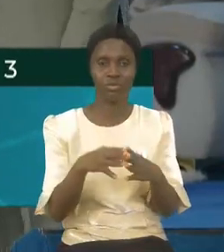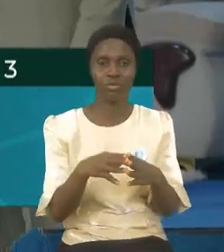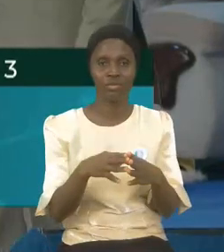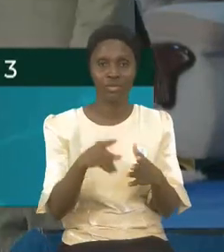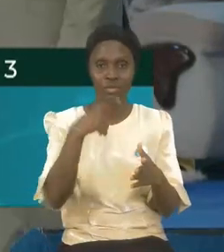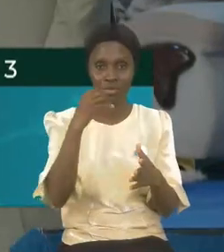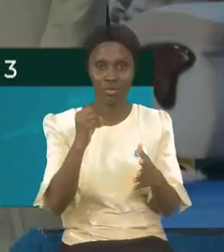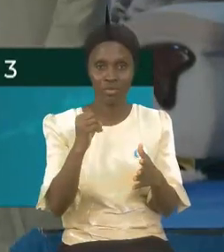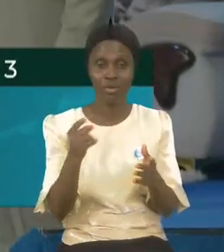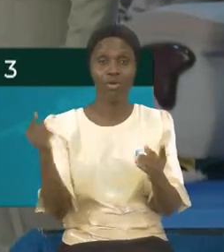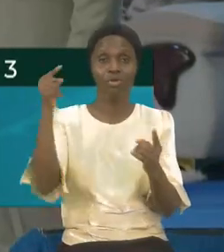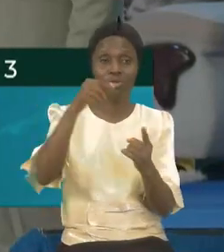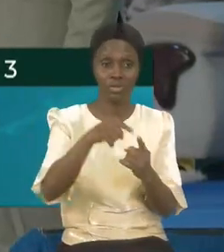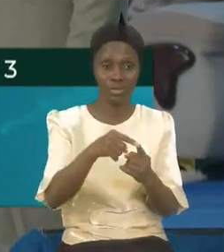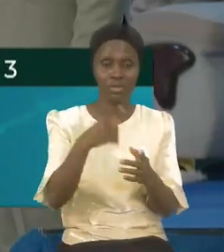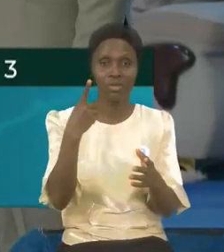verset